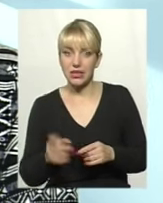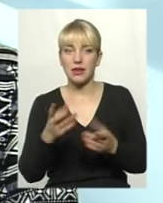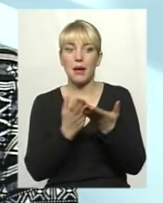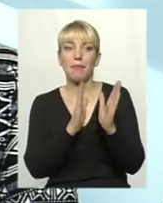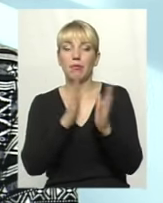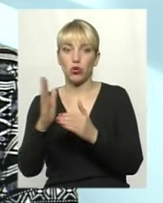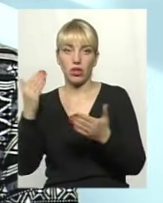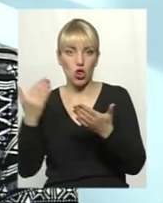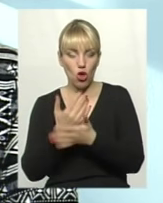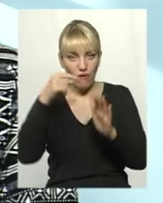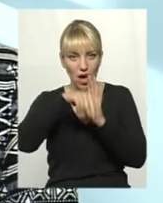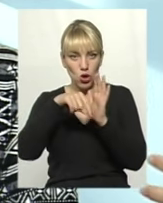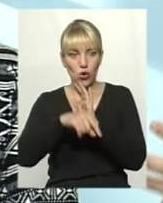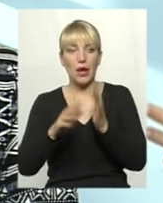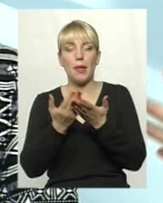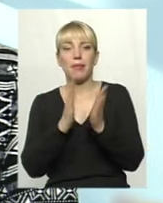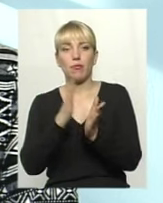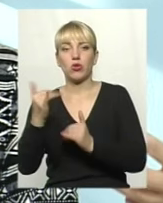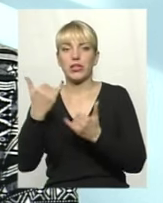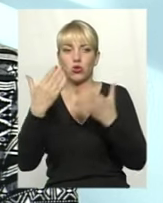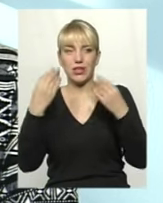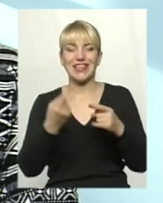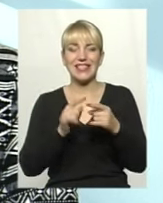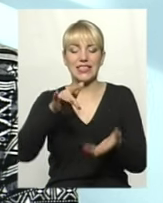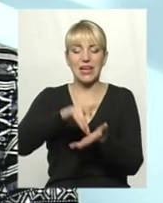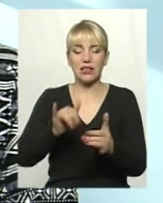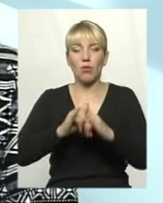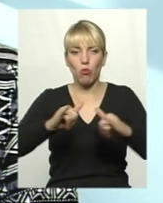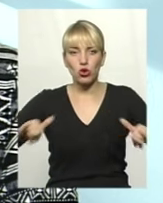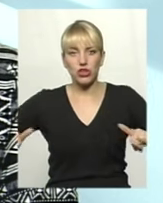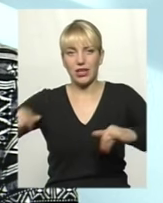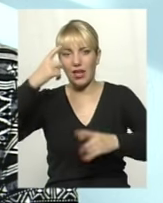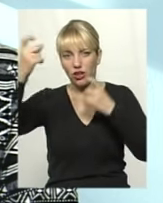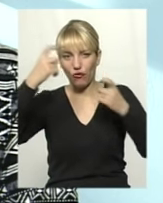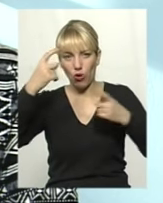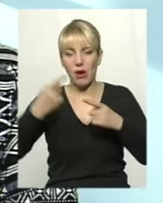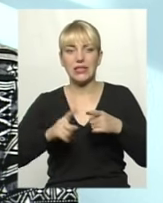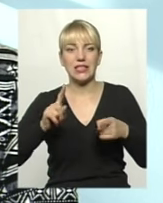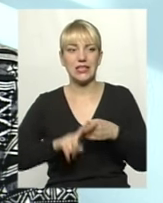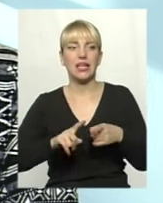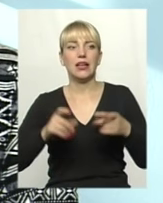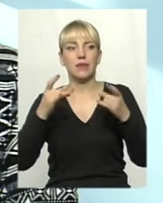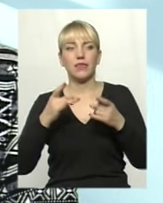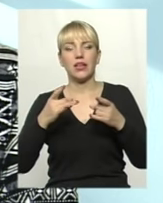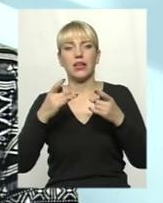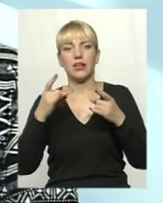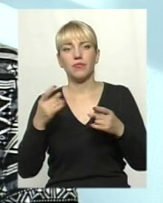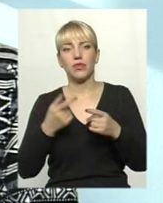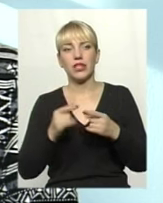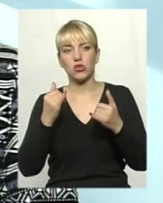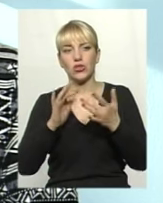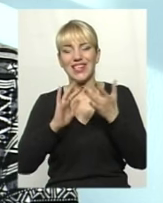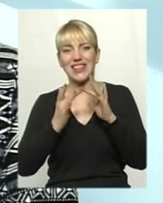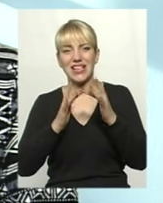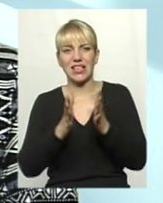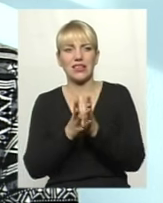Нова роль бібліотек на сьогоднішній день – це центр поширення інформації. Ну, просто за книжками, ми вже перестали ходити. Сьогодні інтернет знає